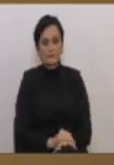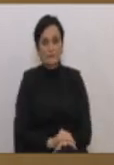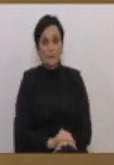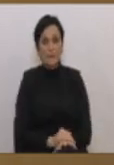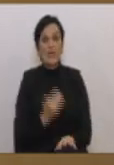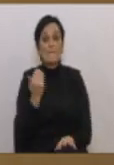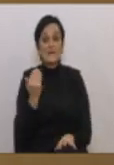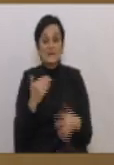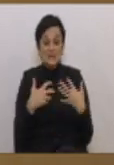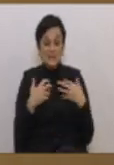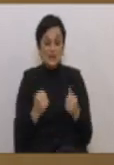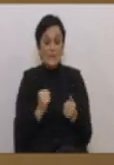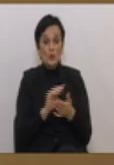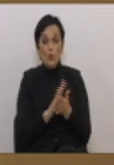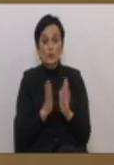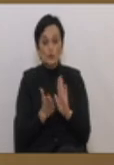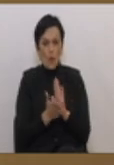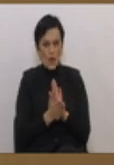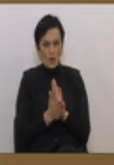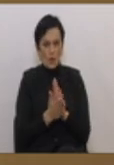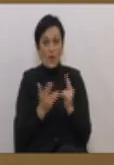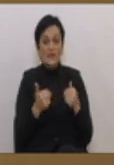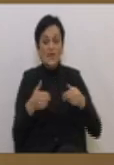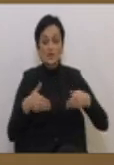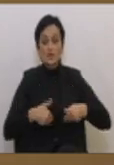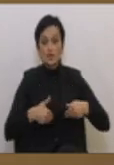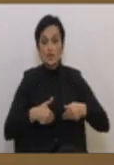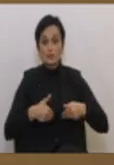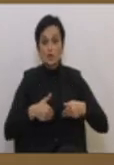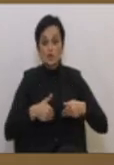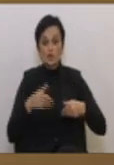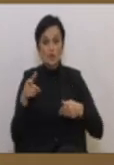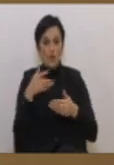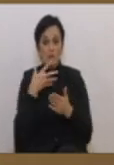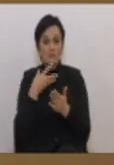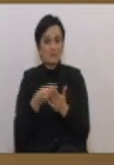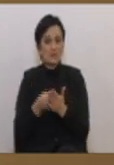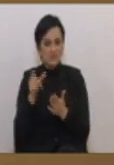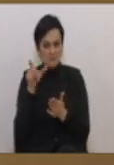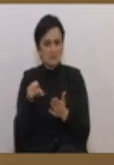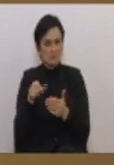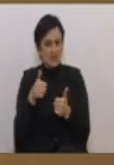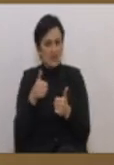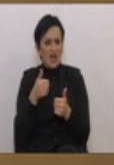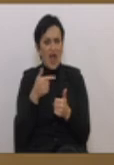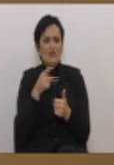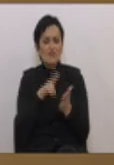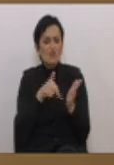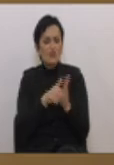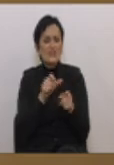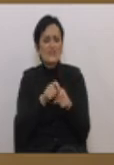მის ჯანმრთელობის მდგომარეობა და შიმშილობა კავიჩკებში კარგად გაიტესტა მოდი შემომიხდია